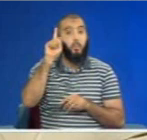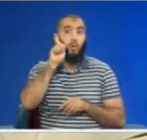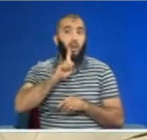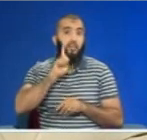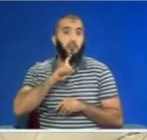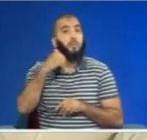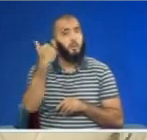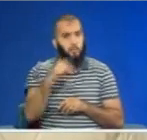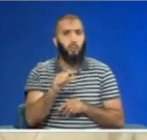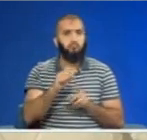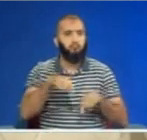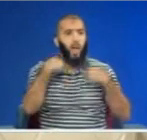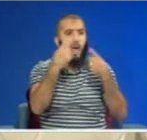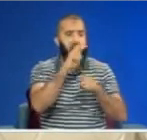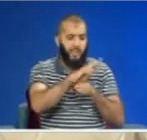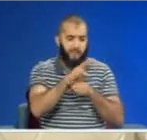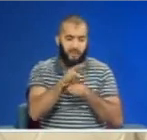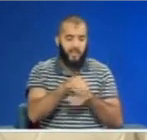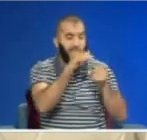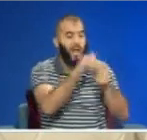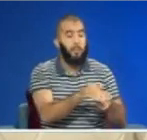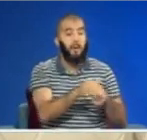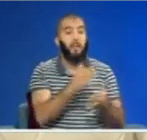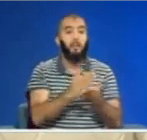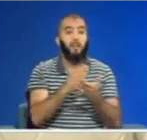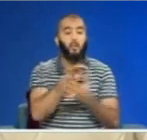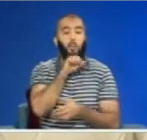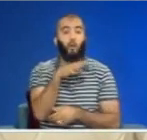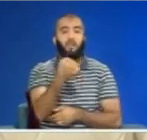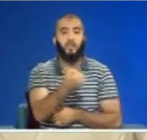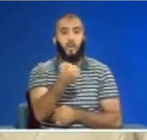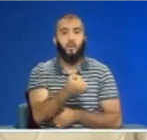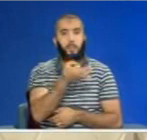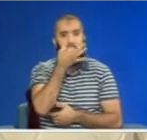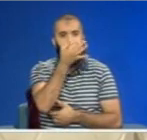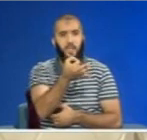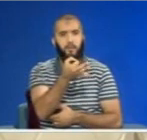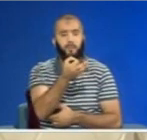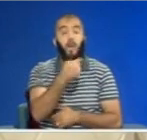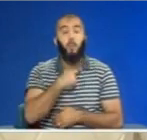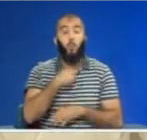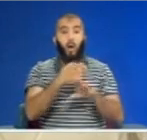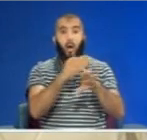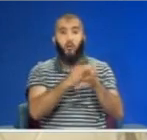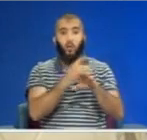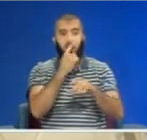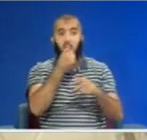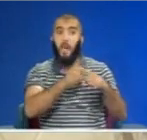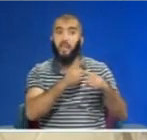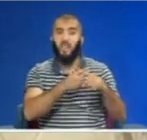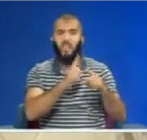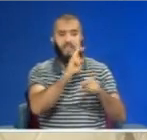تزوره، لأن سيدنا رسول الله صلى الله عليه وسلم قال: كنت قد نهيتكم عن زيارة